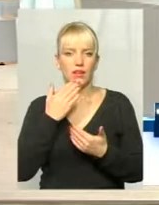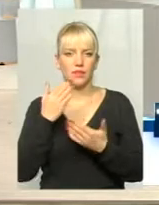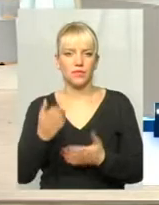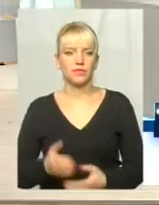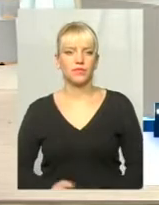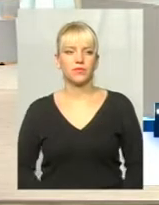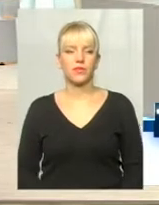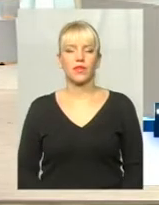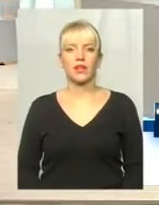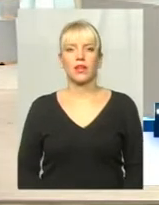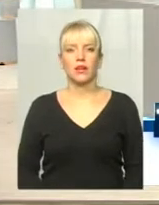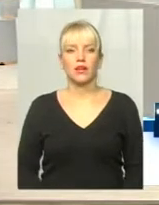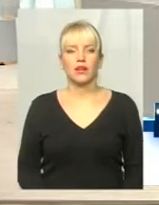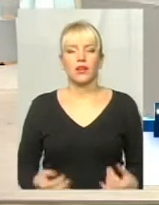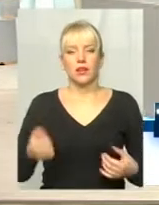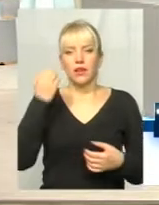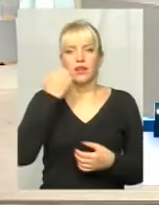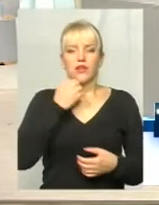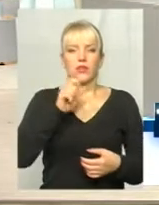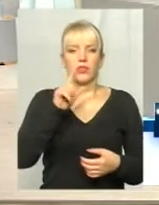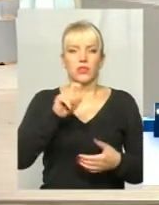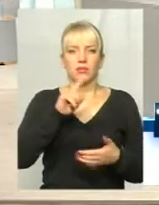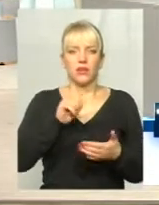Я відповім на дане питання. Шановний